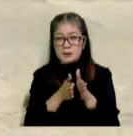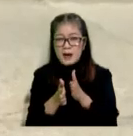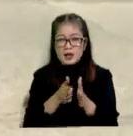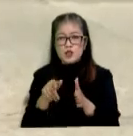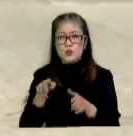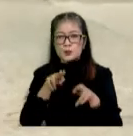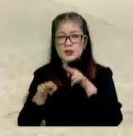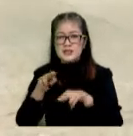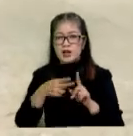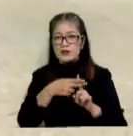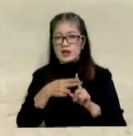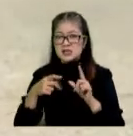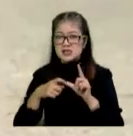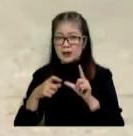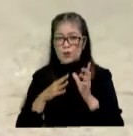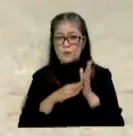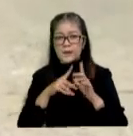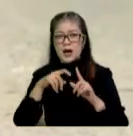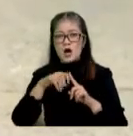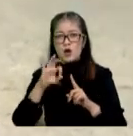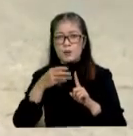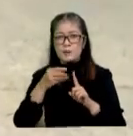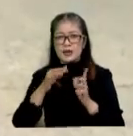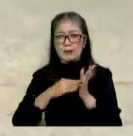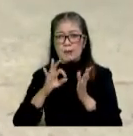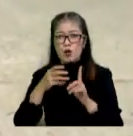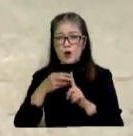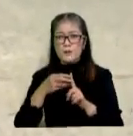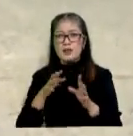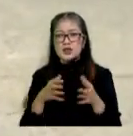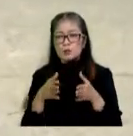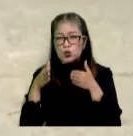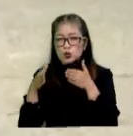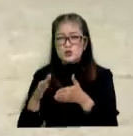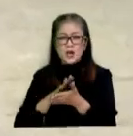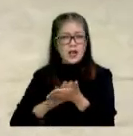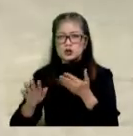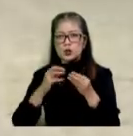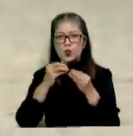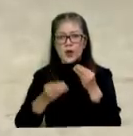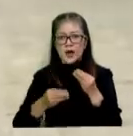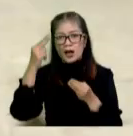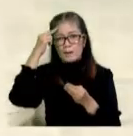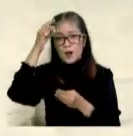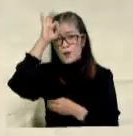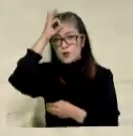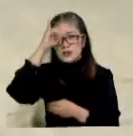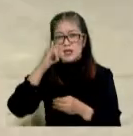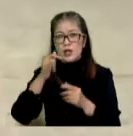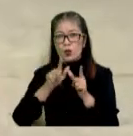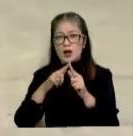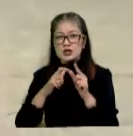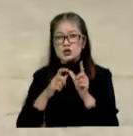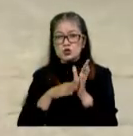memeriksa Irjen Verdi Sambo di Makobrimob. Tim SUS dipimpin langsung Wakapori Irwasum bersama tim SUS termasuk jajaran